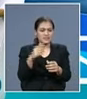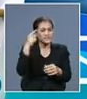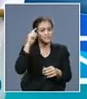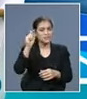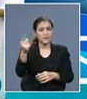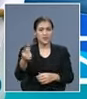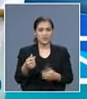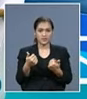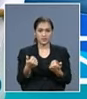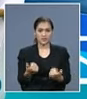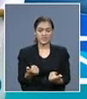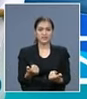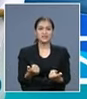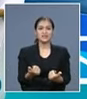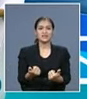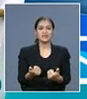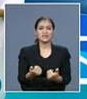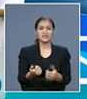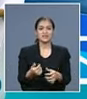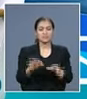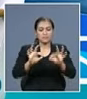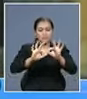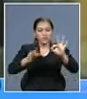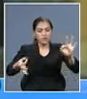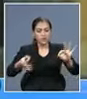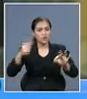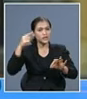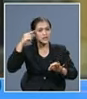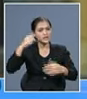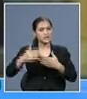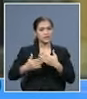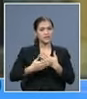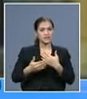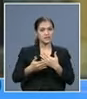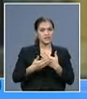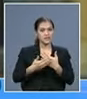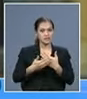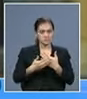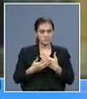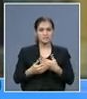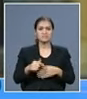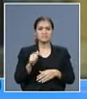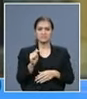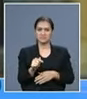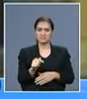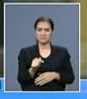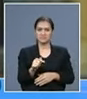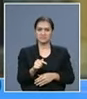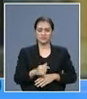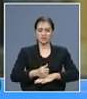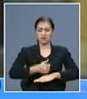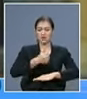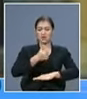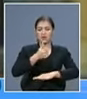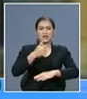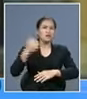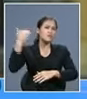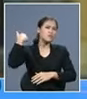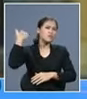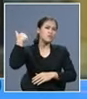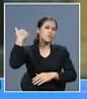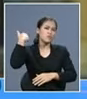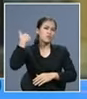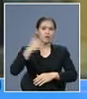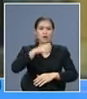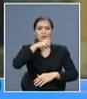ท้ายรายการนะคะเป็นข้อคิดจาก Winstonเชิลคือว่าเขาเนี่ยเป็นอดีตนายกรัฐมนตรีของสหราชอาณาจักร